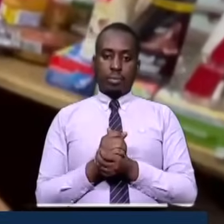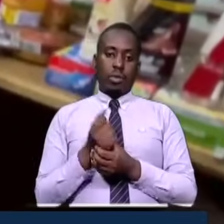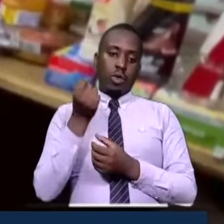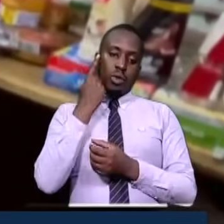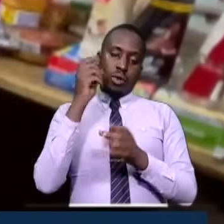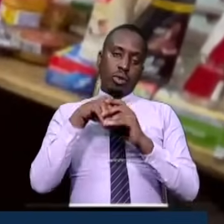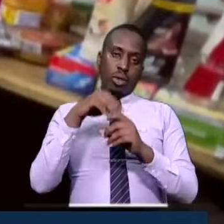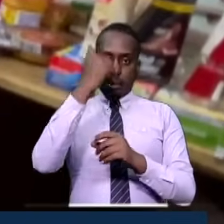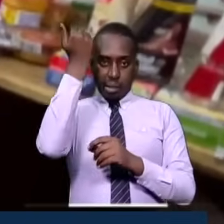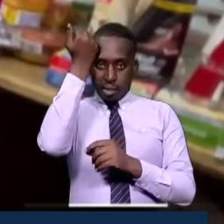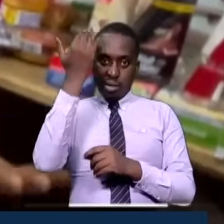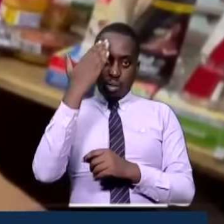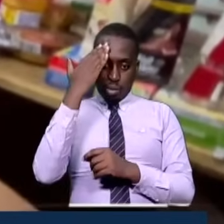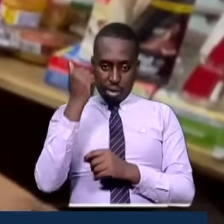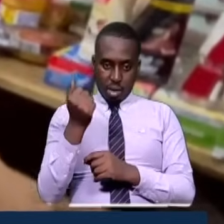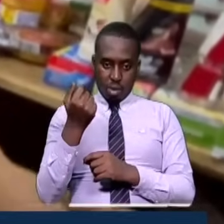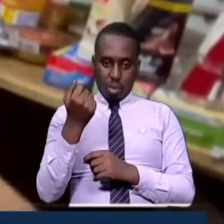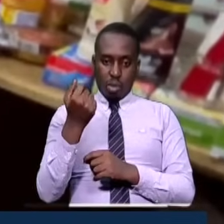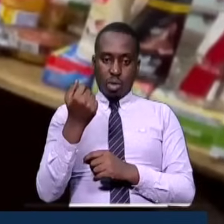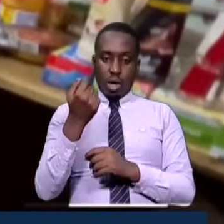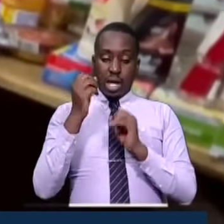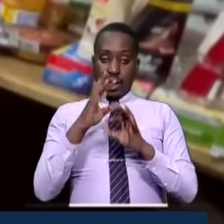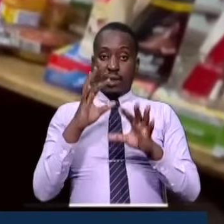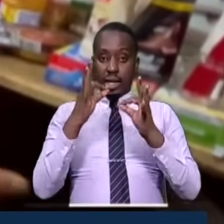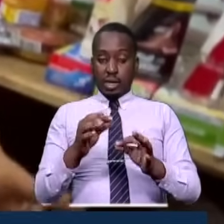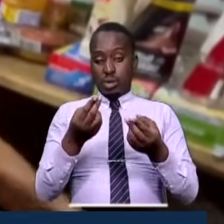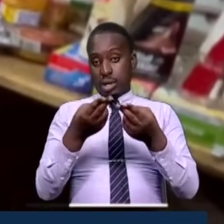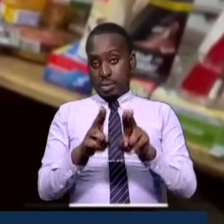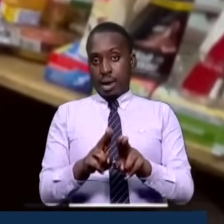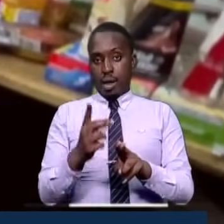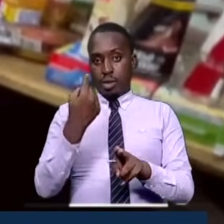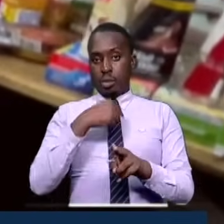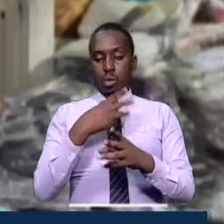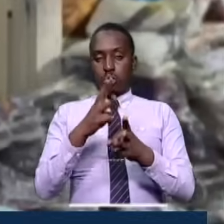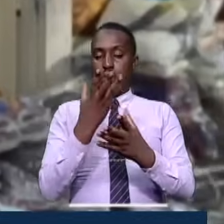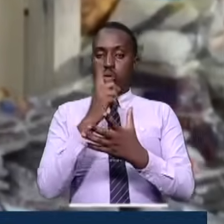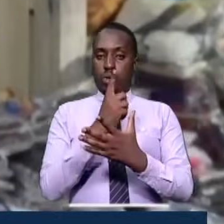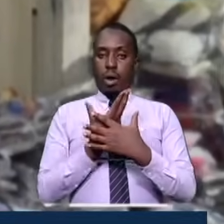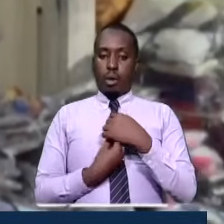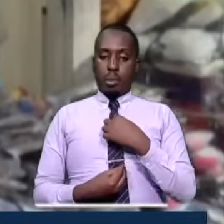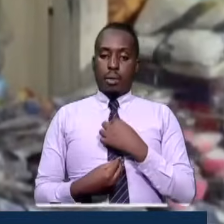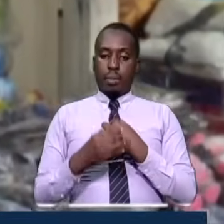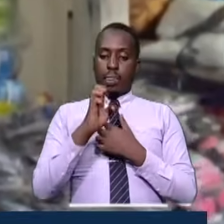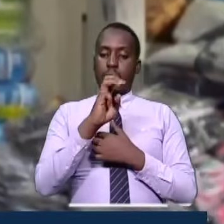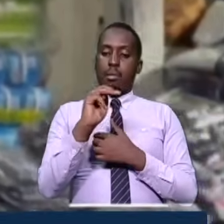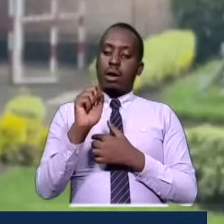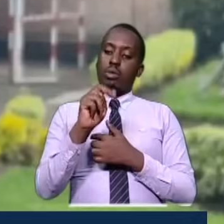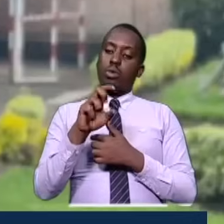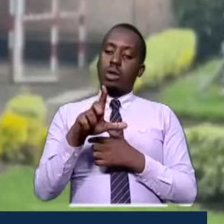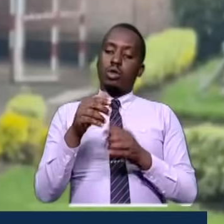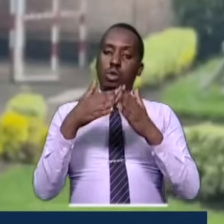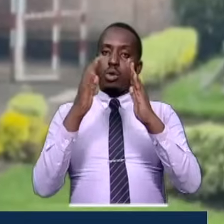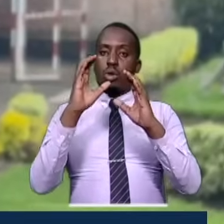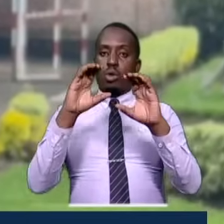mu bwishingizi kugira ngo tweharagire mu cyagize kibaye ibyo tutahuye Shirubwiko Emmanuel uyobora